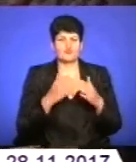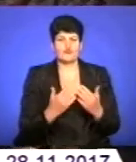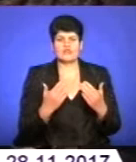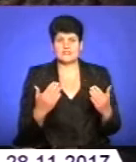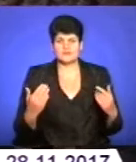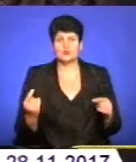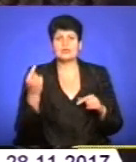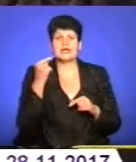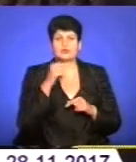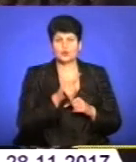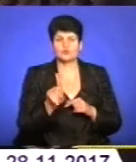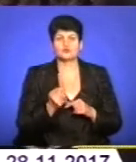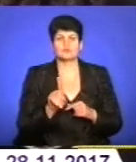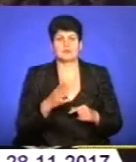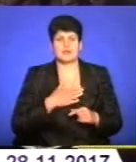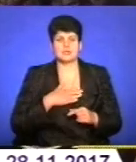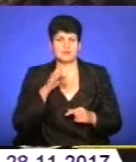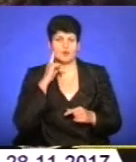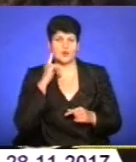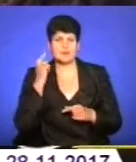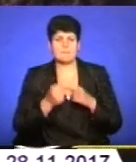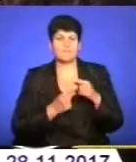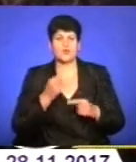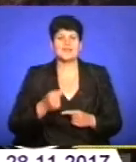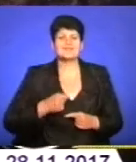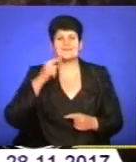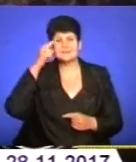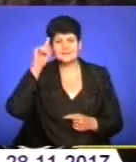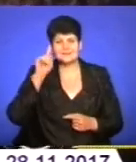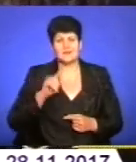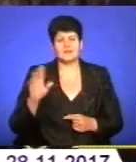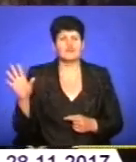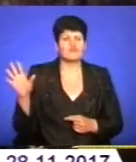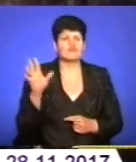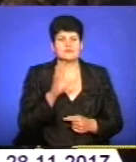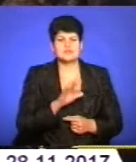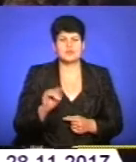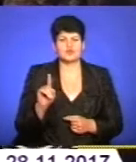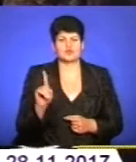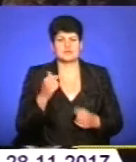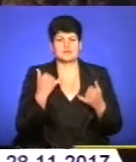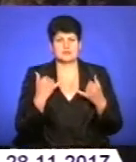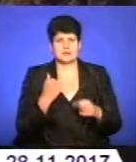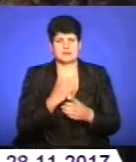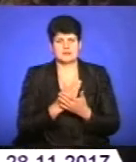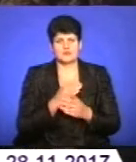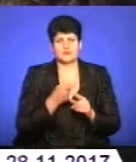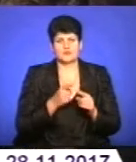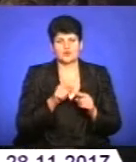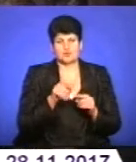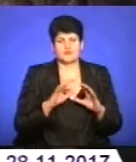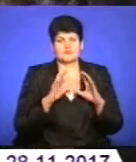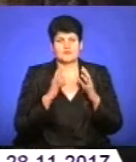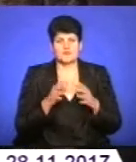щоб наше молоде покоління, воно знало все, що зараз твориться в цьому світі, що твориться